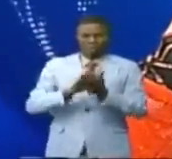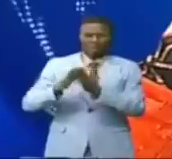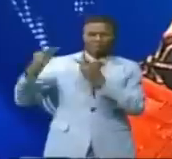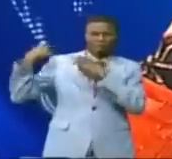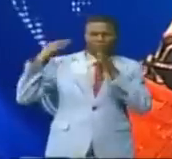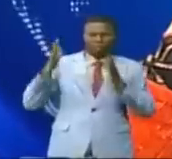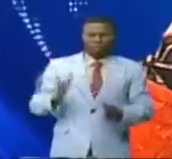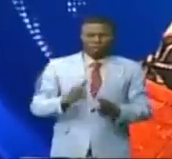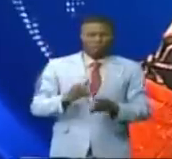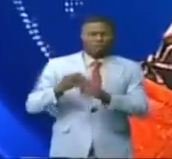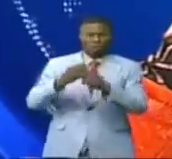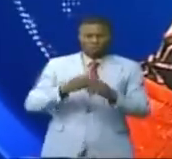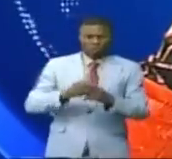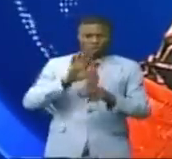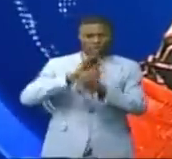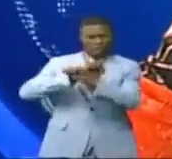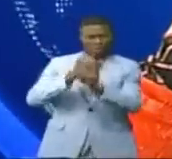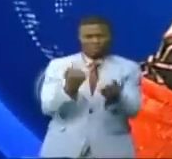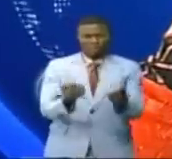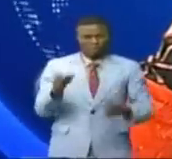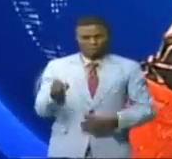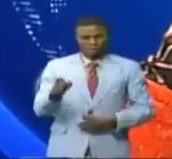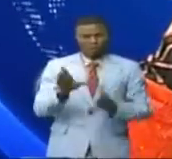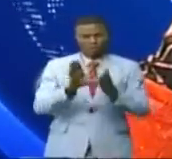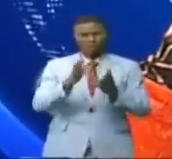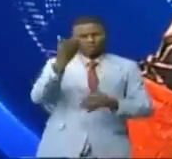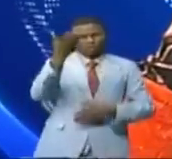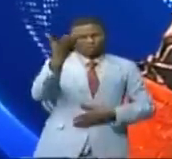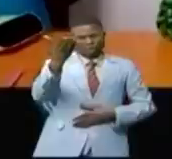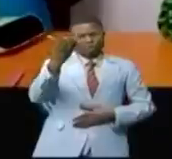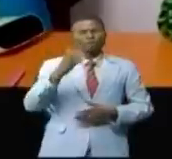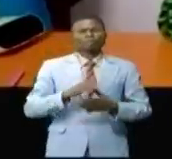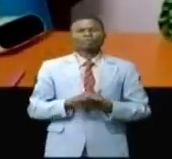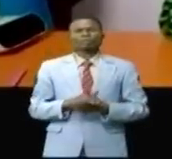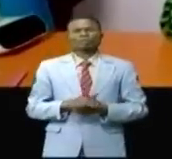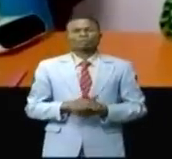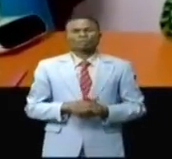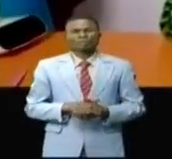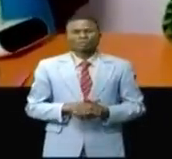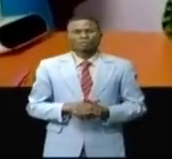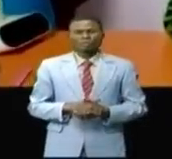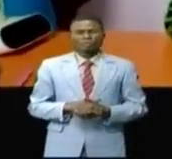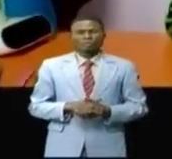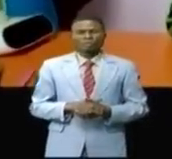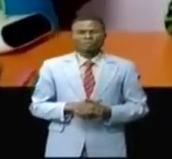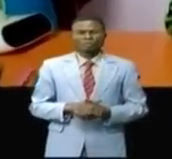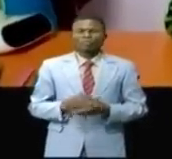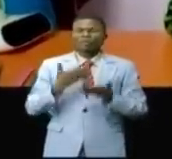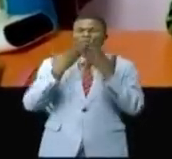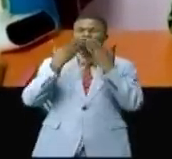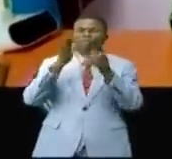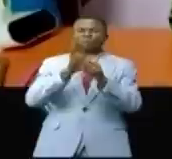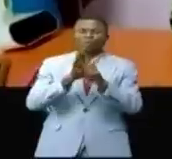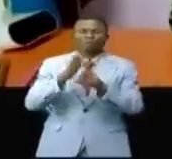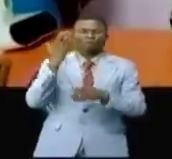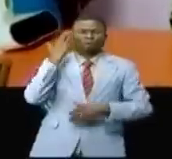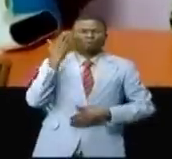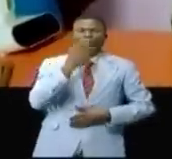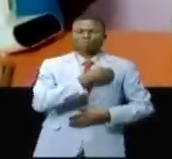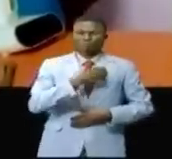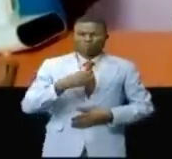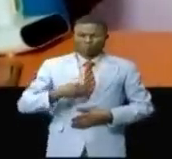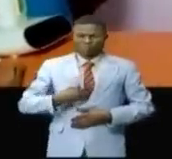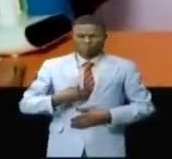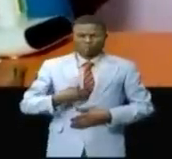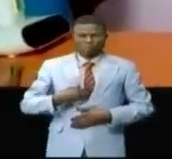est de veiller sur les enfants sont dépendants nous on part je tiens à remercier les parents ou et